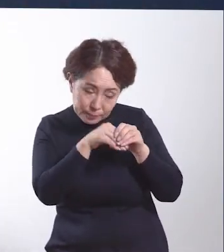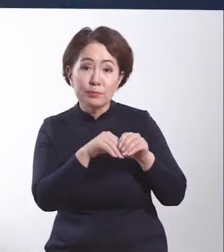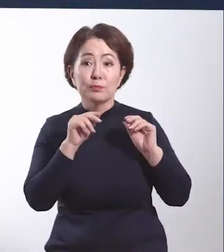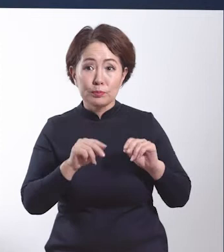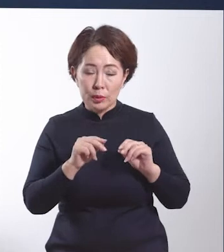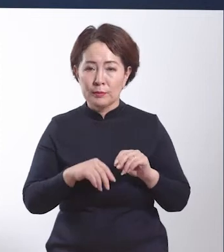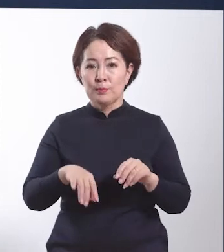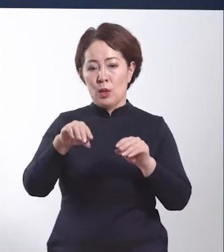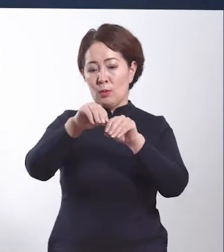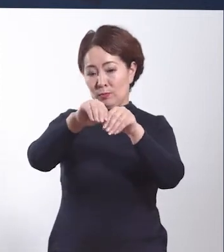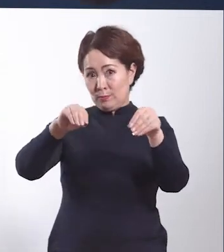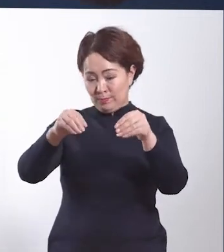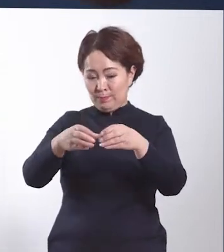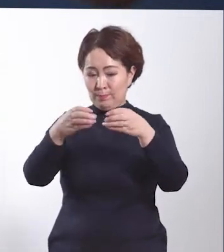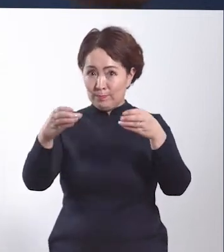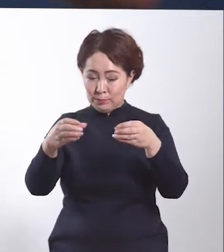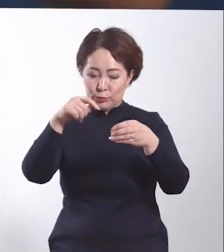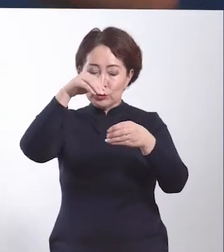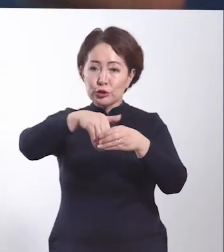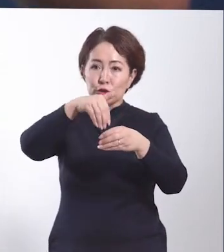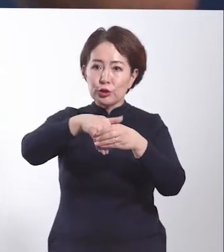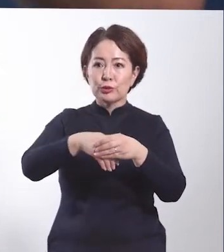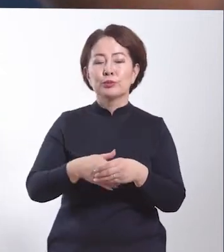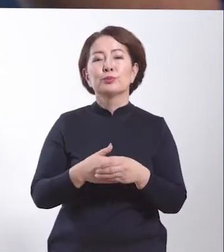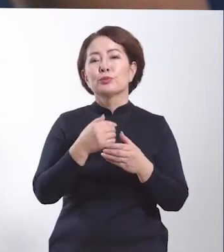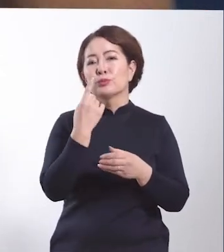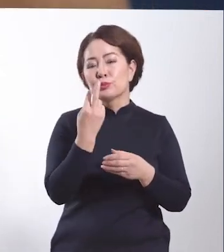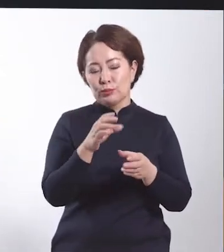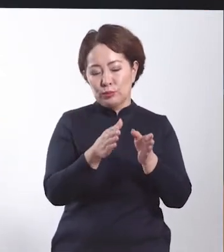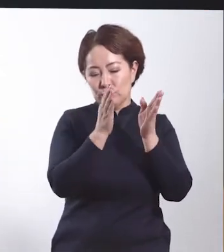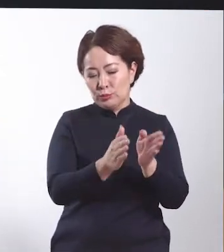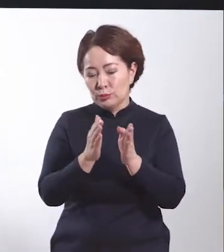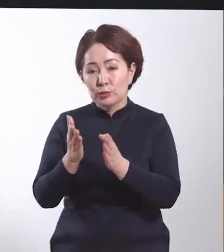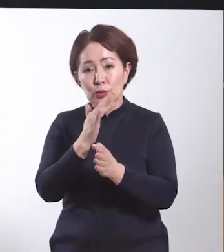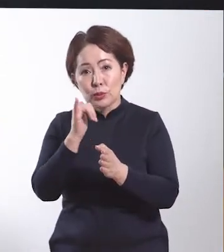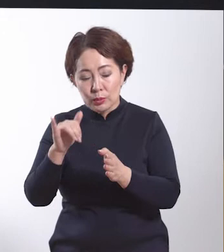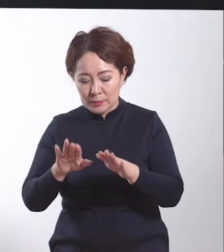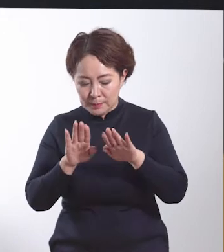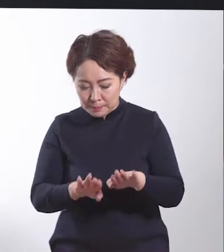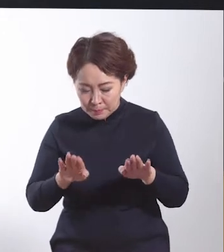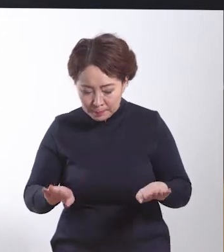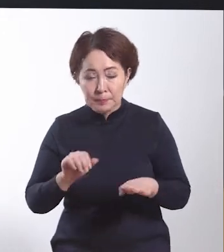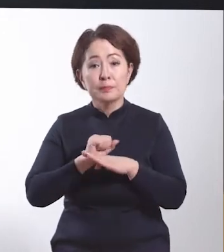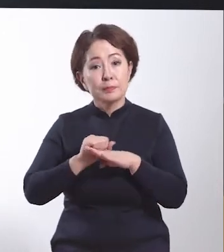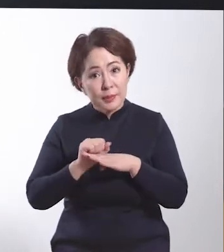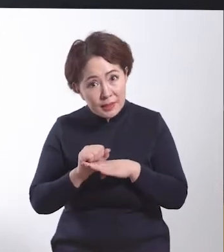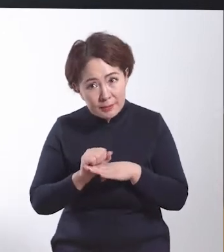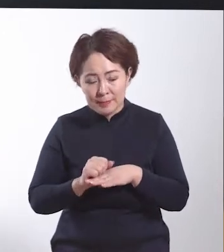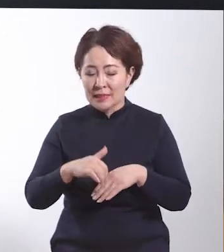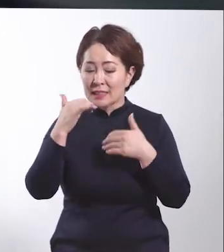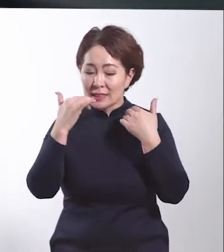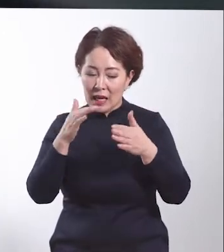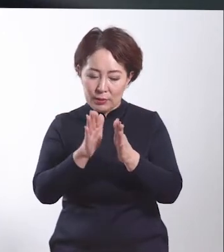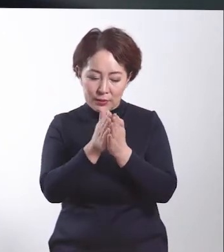болно. Онцлуурын гадна уутыг задалж, онцлуурын иж бүрдэл бүхий ууд, тавиурыг гаргаж ширээн дээр